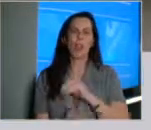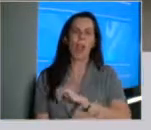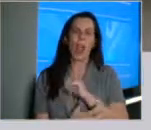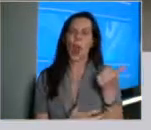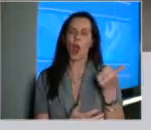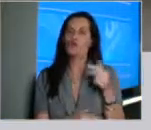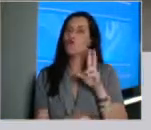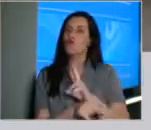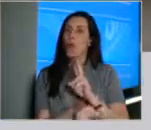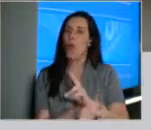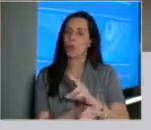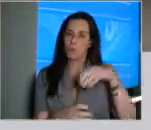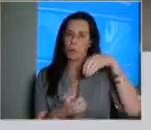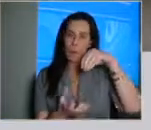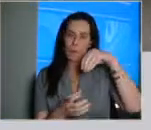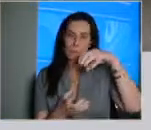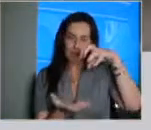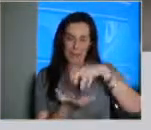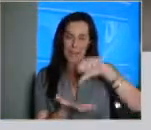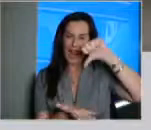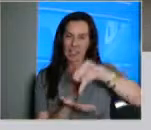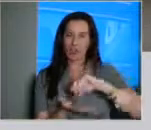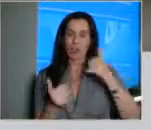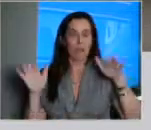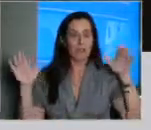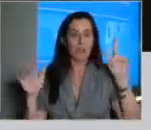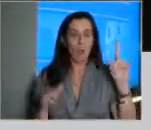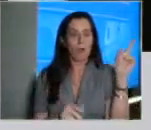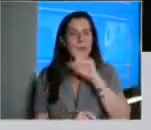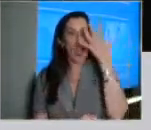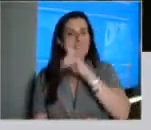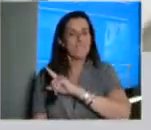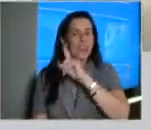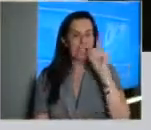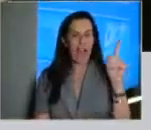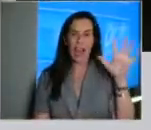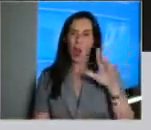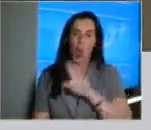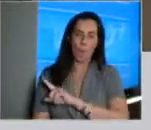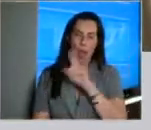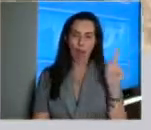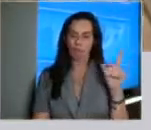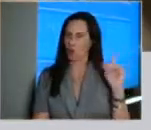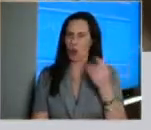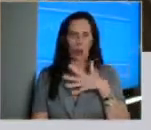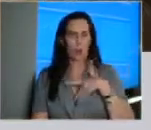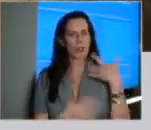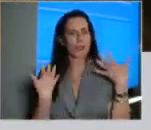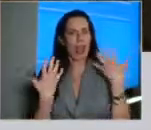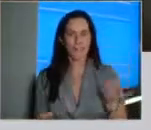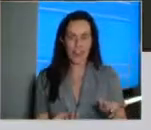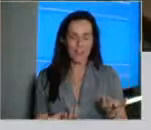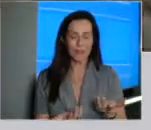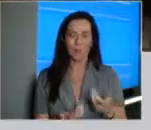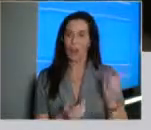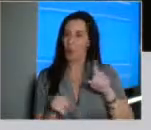הכי שמורות בלב העיר. בימים אלה ציפורים עפות מאפריקה חזרה לאירופה, כולנו מרגישים את האביב,